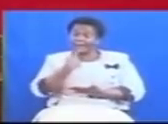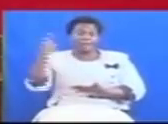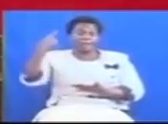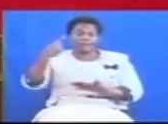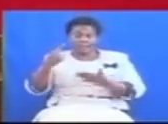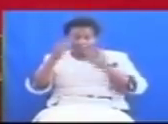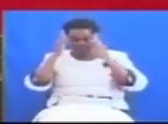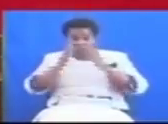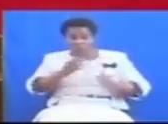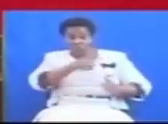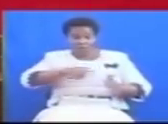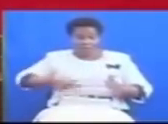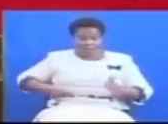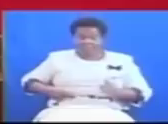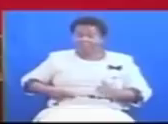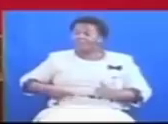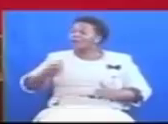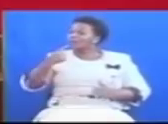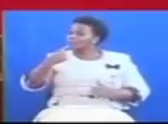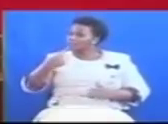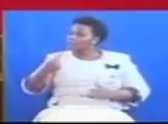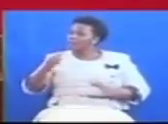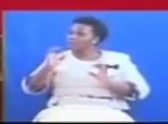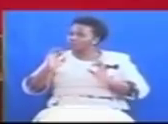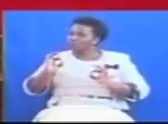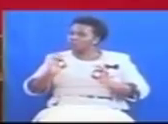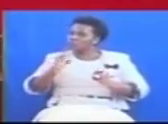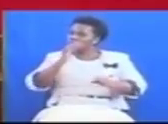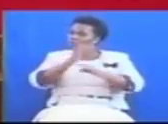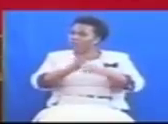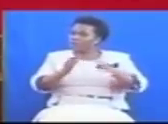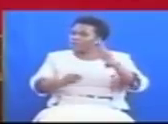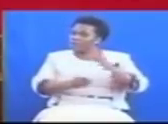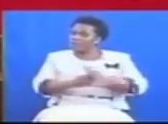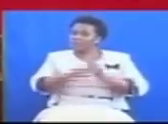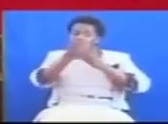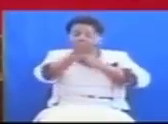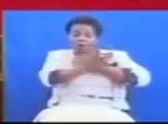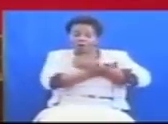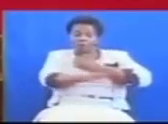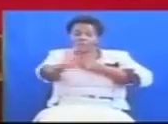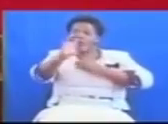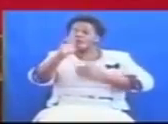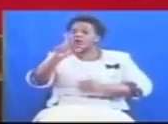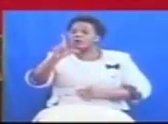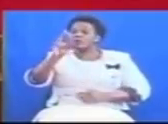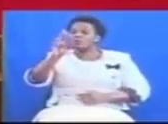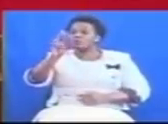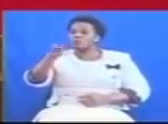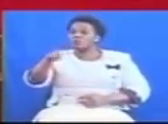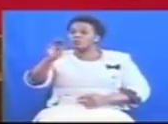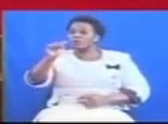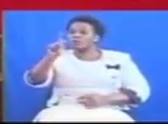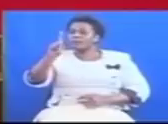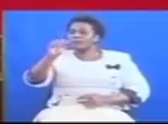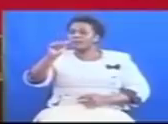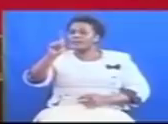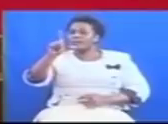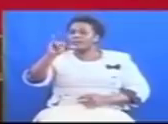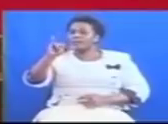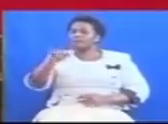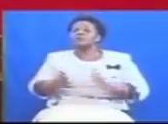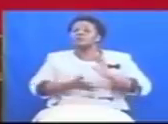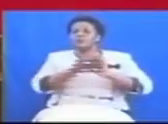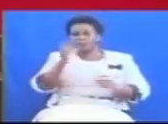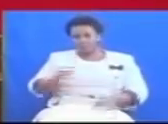Magufuli kwamba sasa mchakato wa ujenzi wa bwawa la Lumakali uanze, na kwa hatua za awali tumepata mfadhili